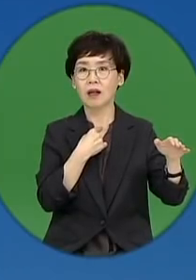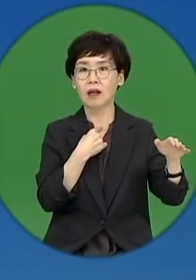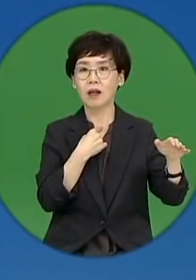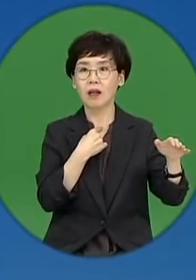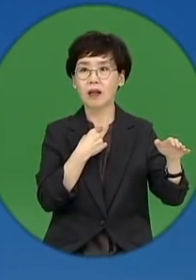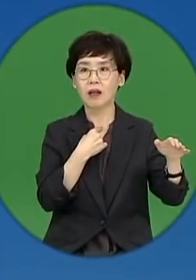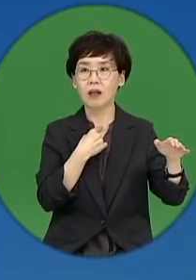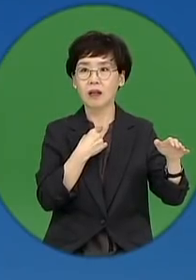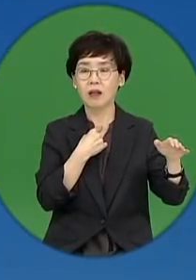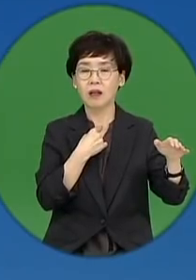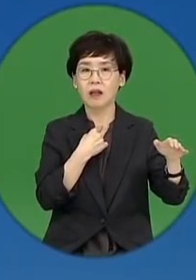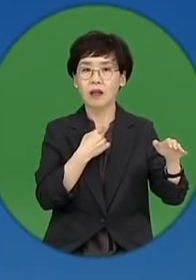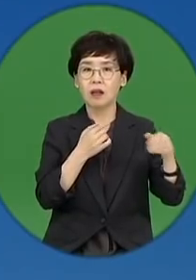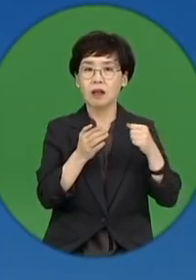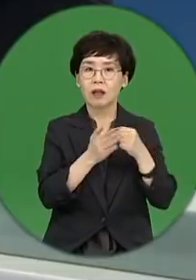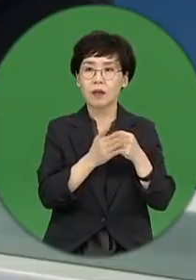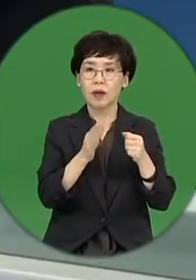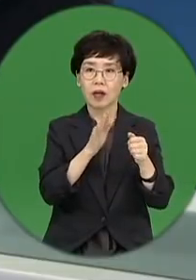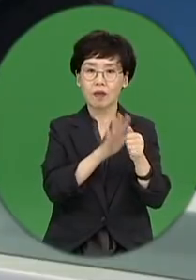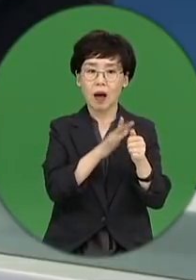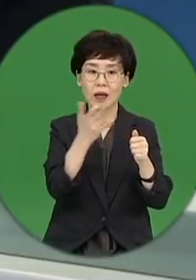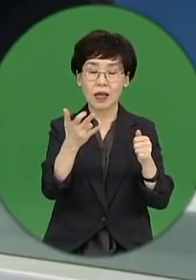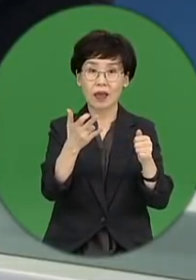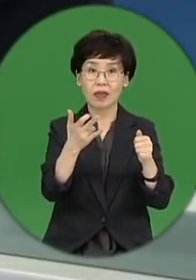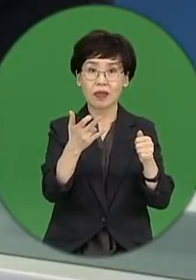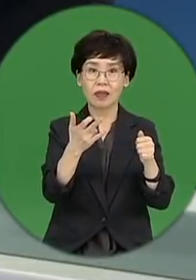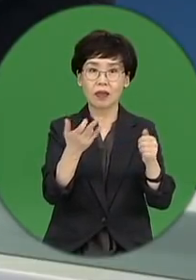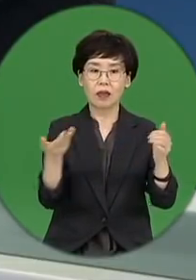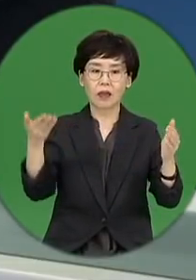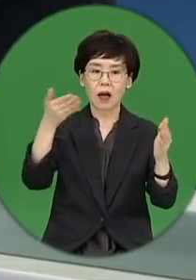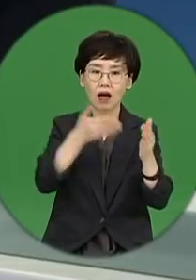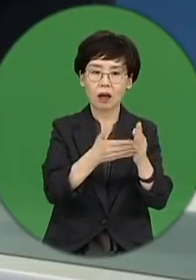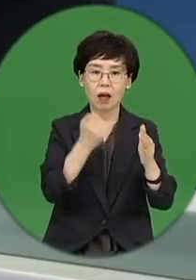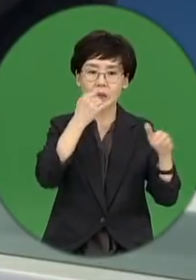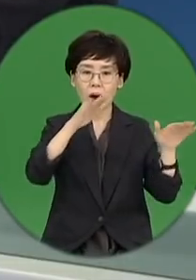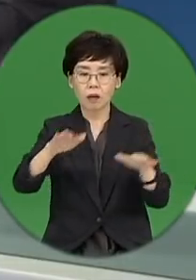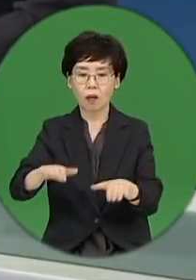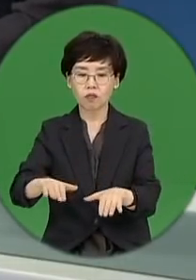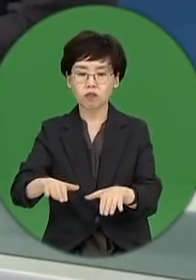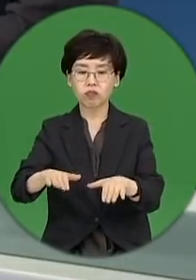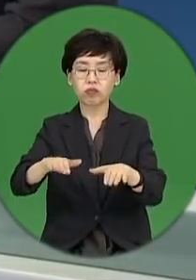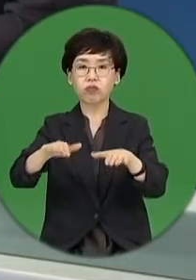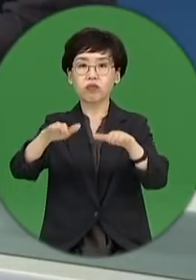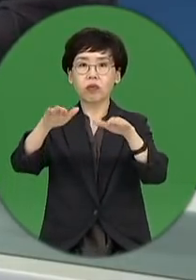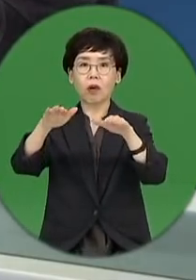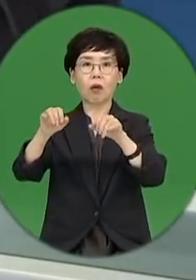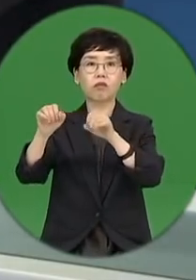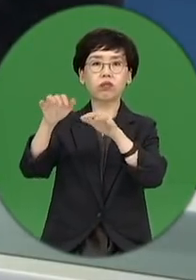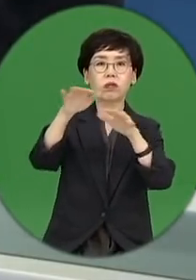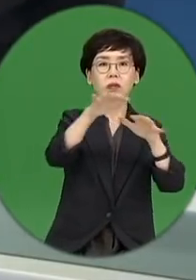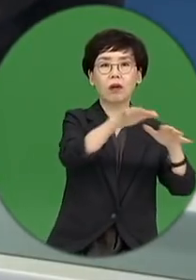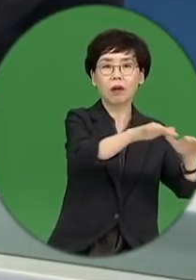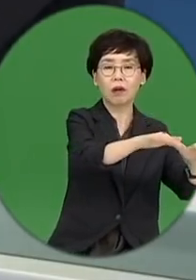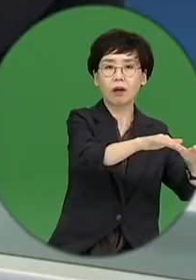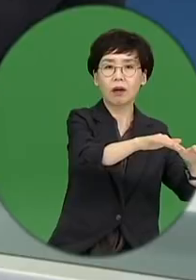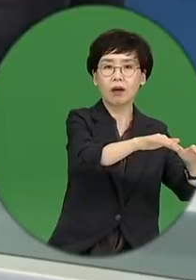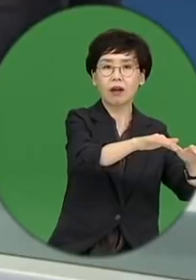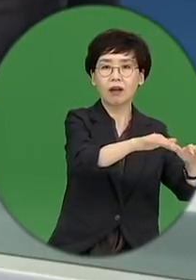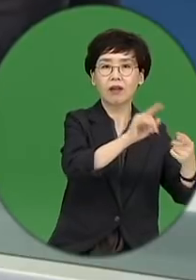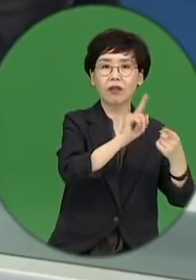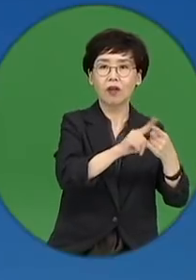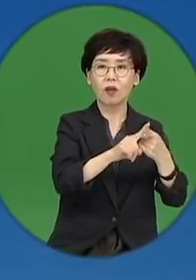안쪽으로 길쭉하게 들어와 있는데 바닷물이 들어와 가지고 계속 강한 바람이 항내로 이제 들어왔기 때문에 바닷물이 그냥